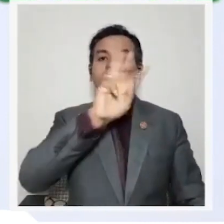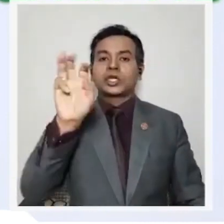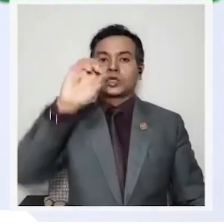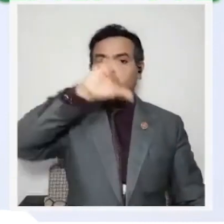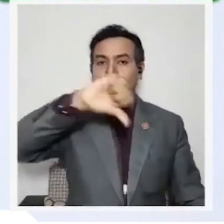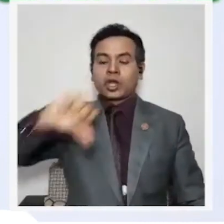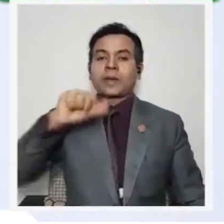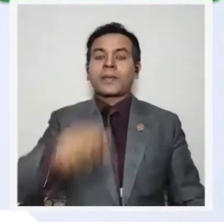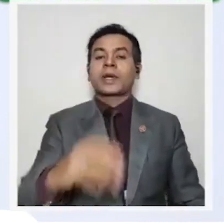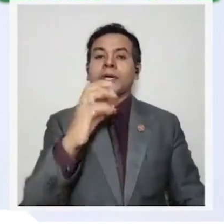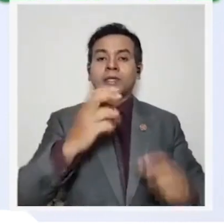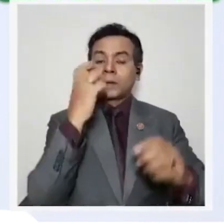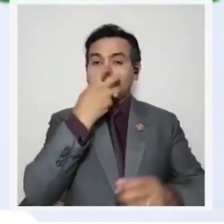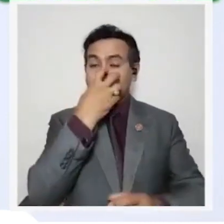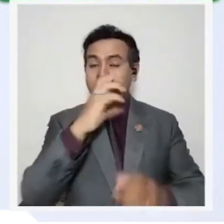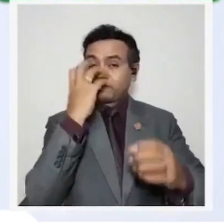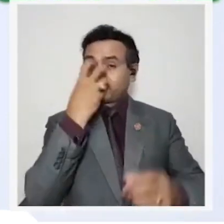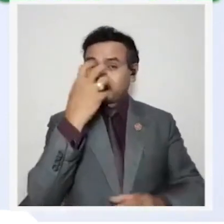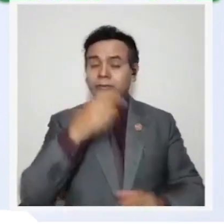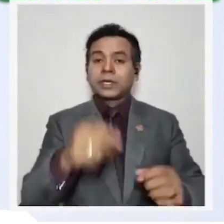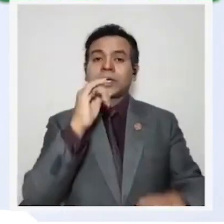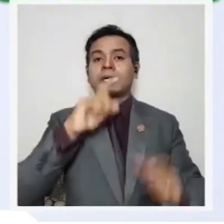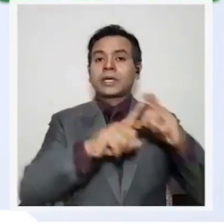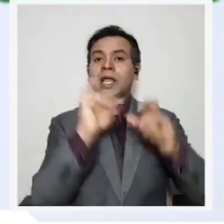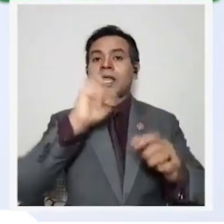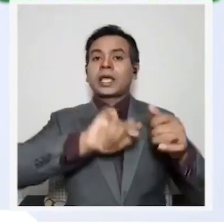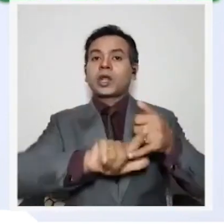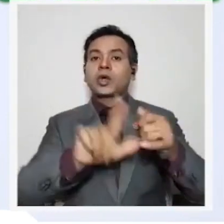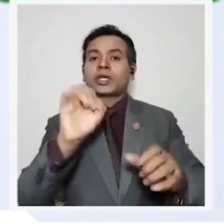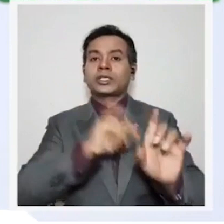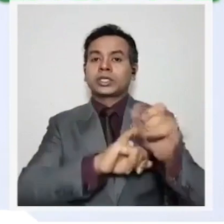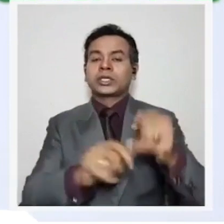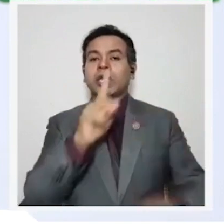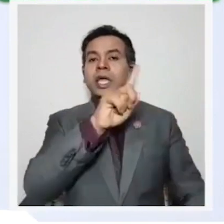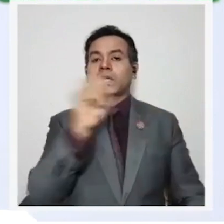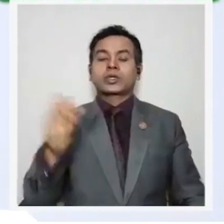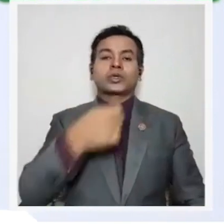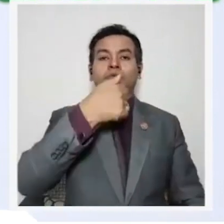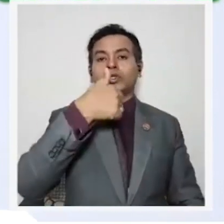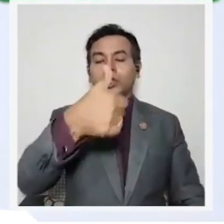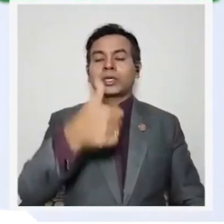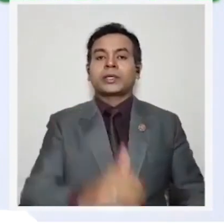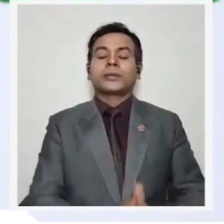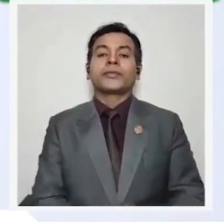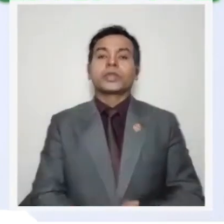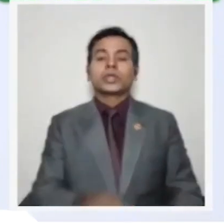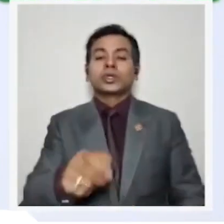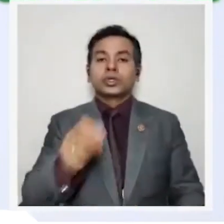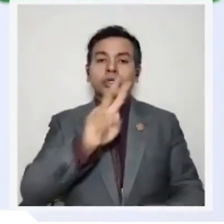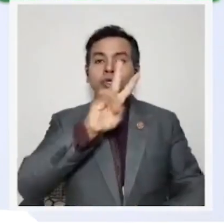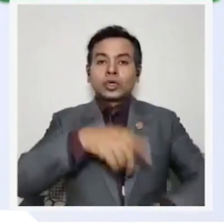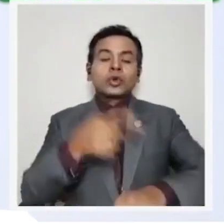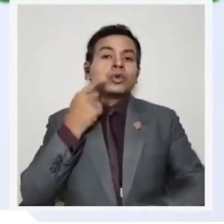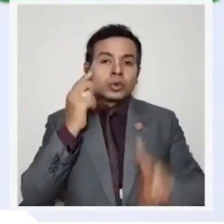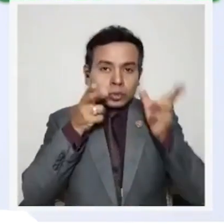হাসপাতালে 6,034টি। এ সকল হাসপাতালে আইসিইউর সংখ্যা 399টি এবং ডায়ালাইসিস ইউনিট